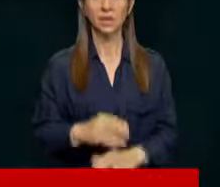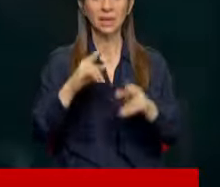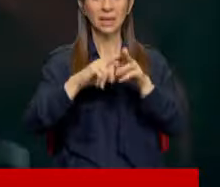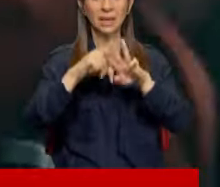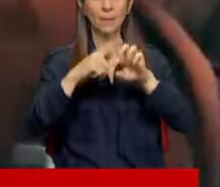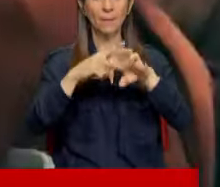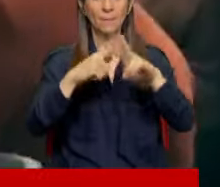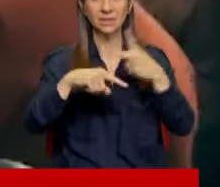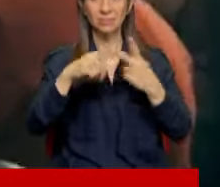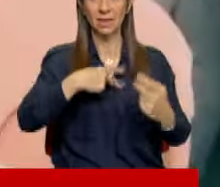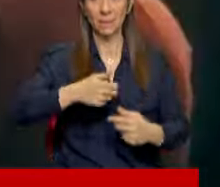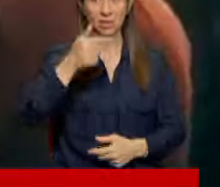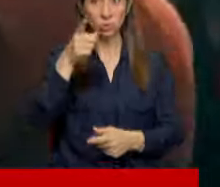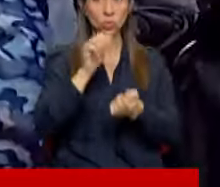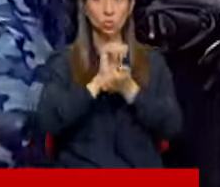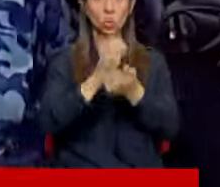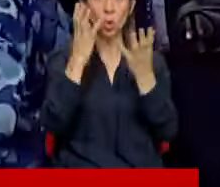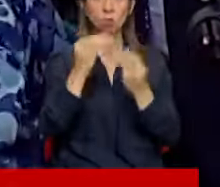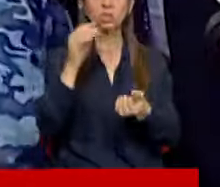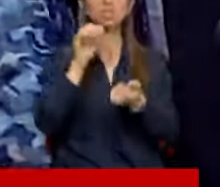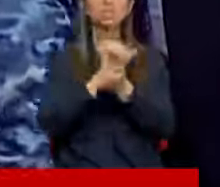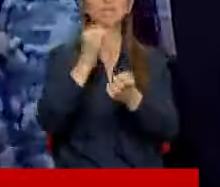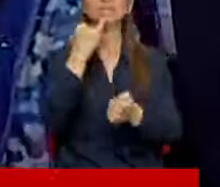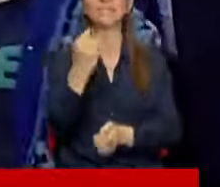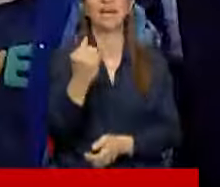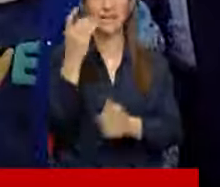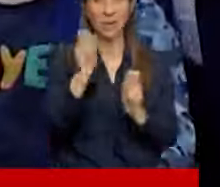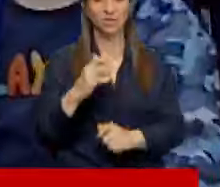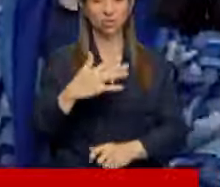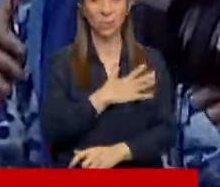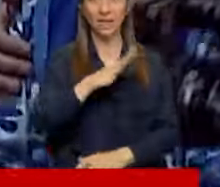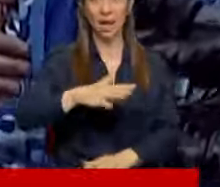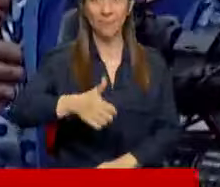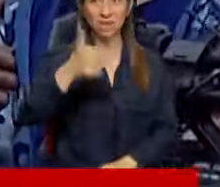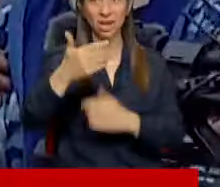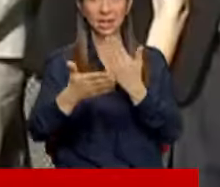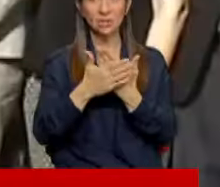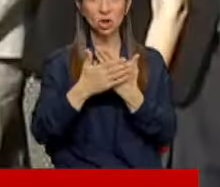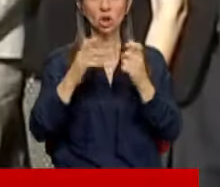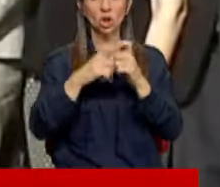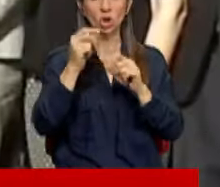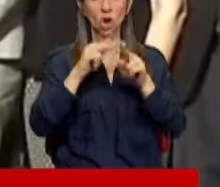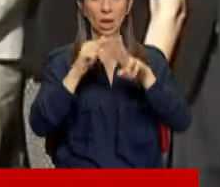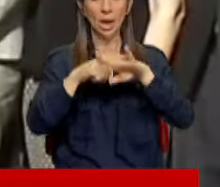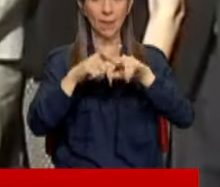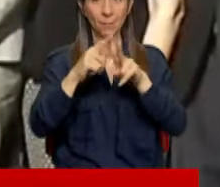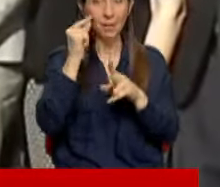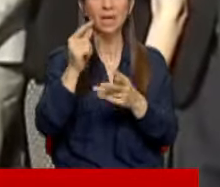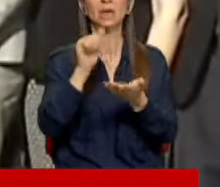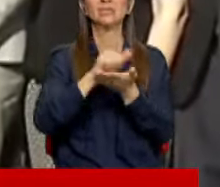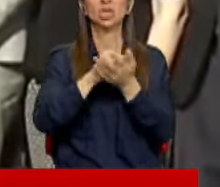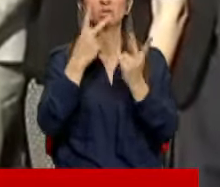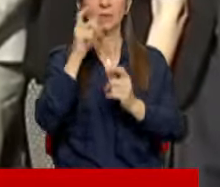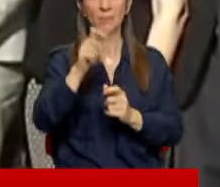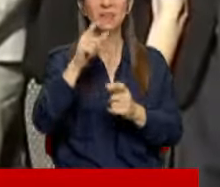Kepez Belediye Başkanı Mesut Kocagöz'ü tutuklu bulunduğu cezaevinde ziyaret eden CHP Genel Başkan Yardımcısı Gökhan Zeybek basın açıklaması